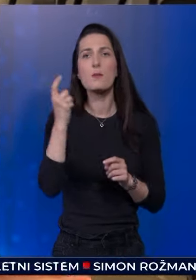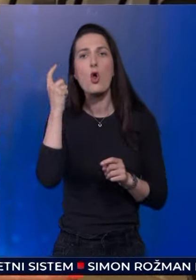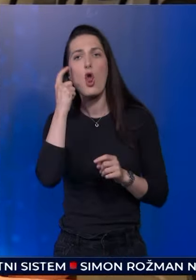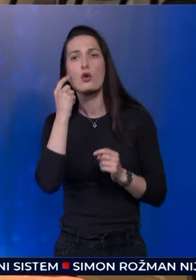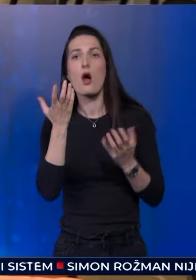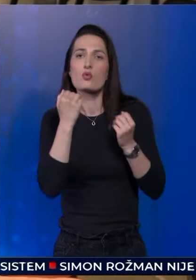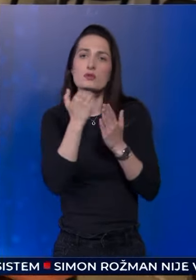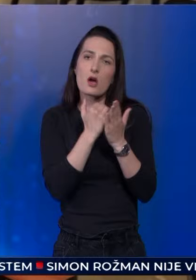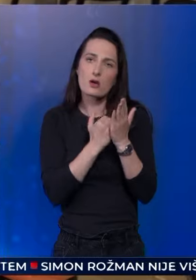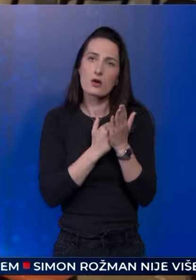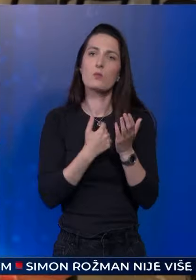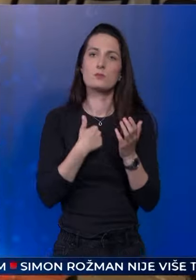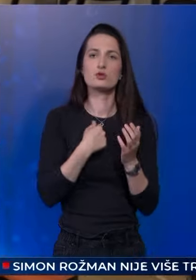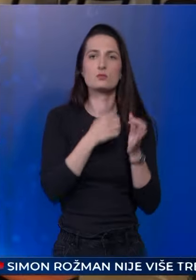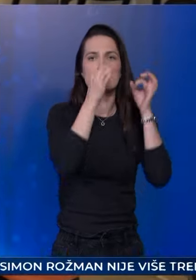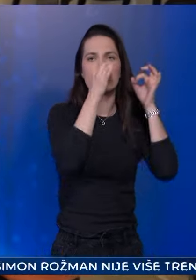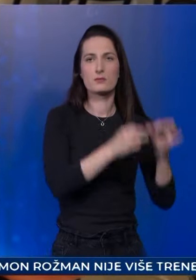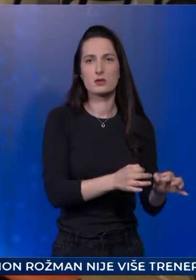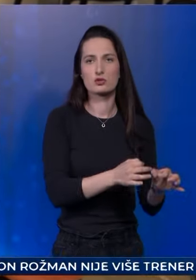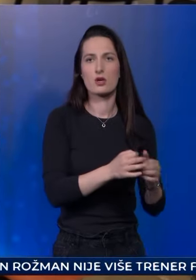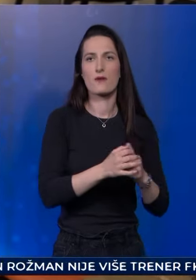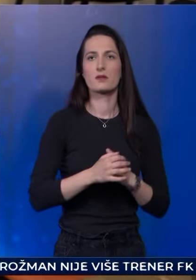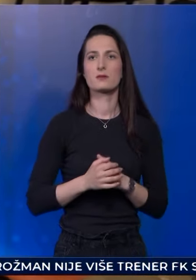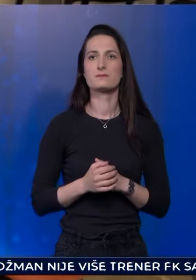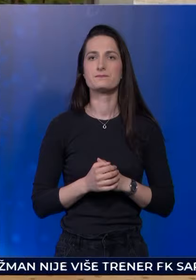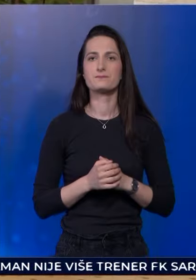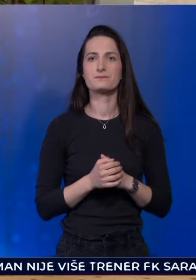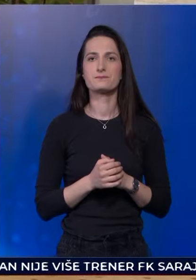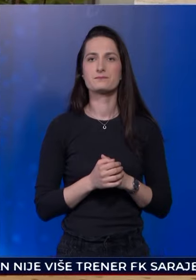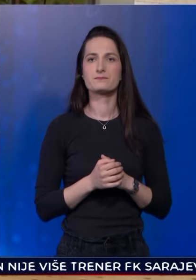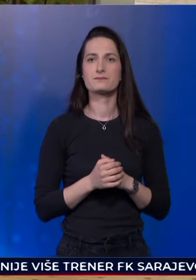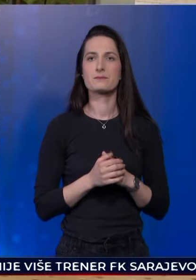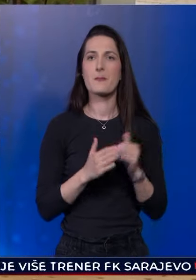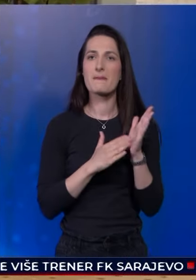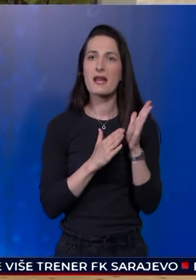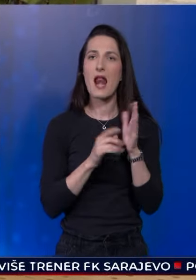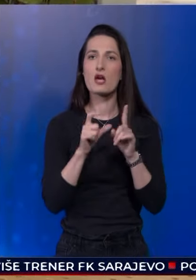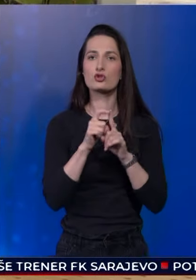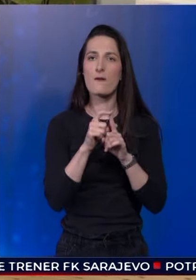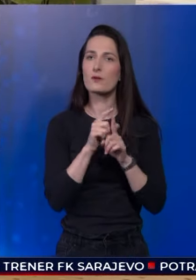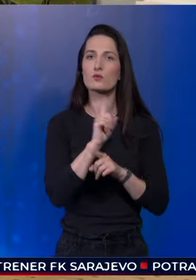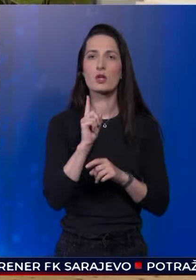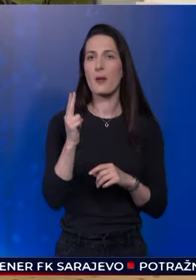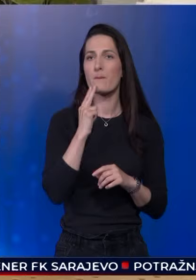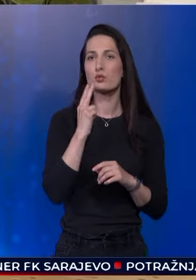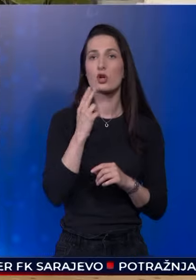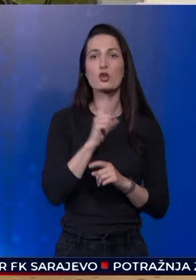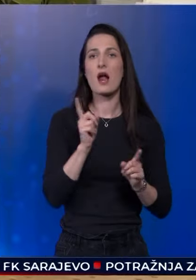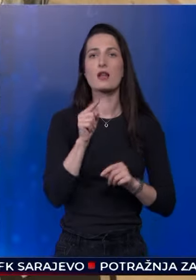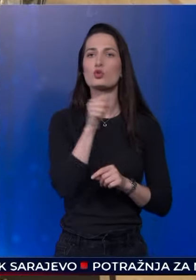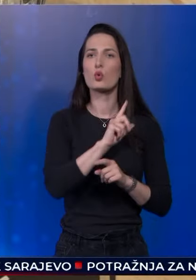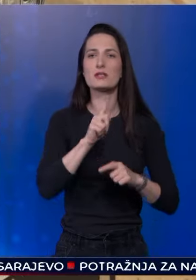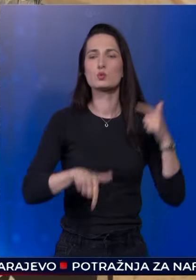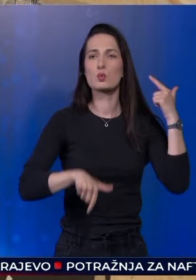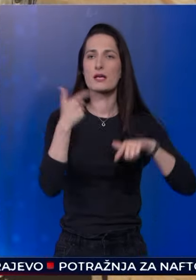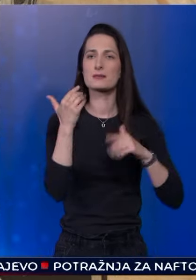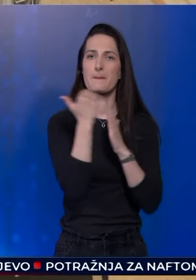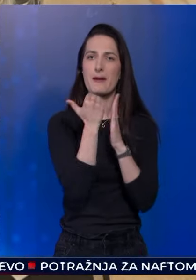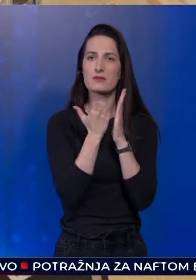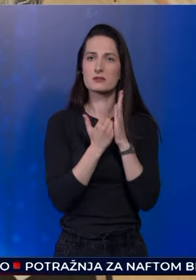kako zakon kaže, a naći ja mjesto gdje ću ja zapaliti. Mirela Džaferović nije pušač, ali ni njoj nisu jasni